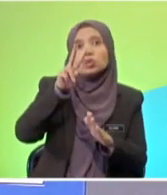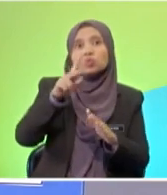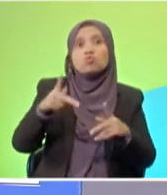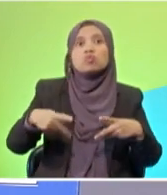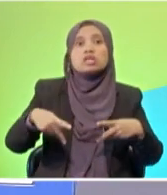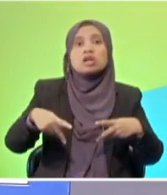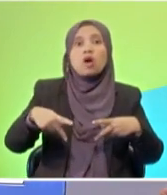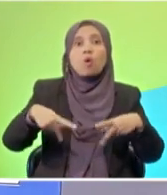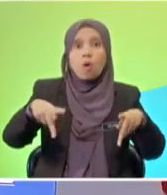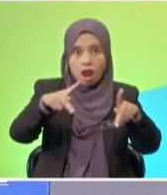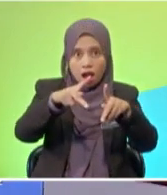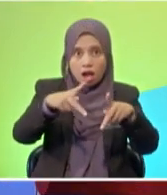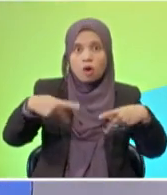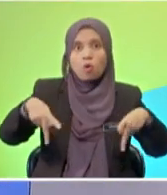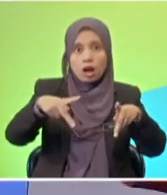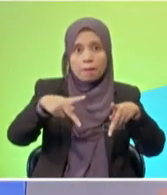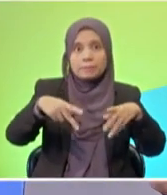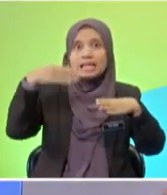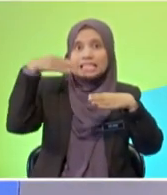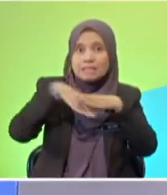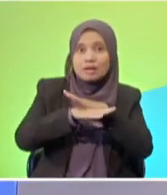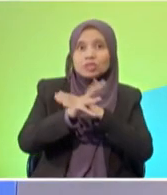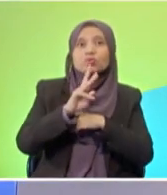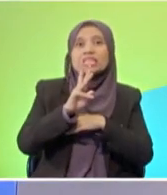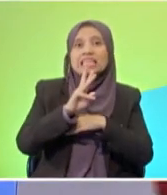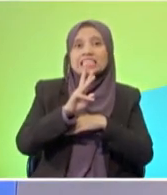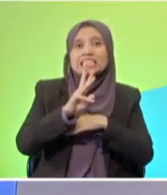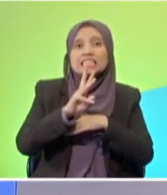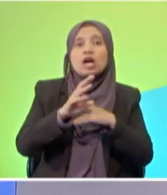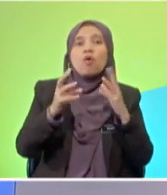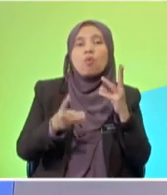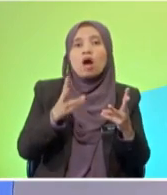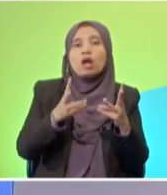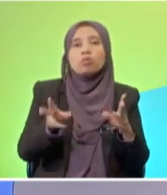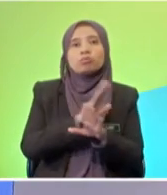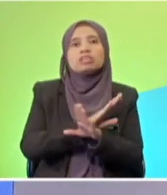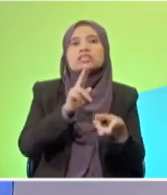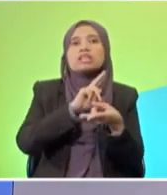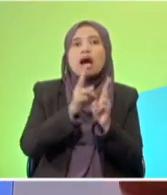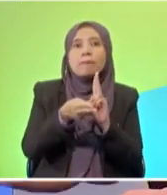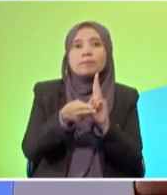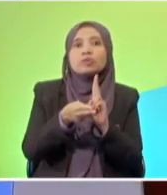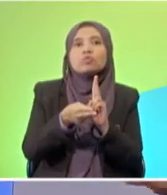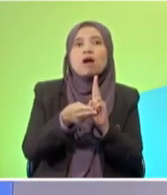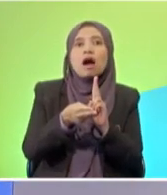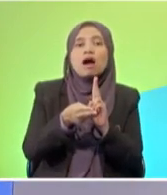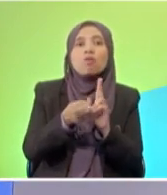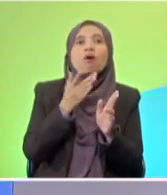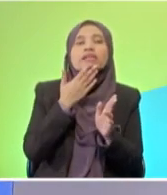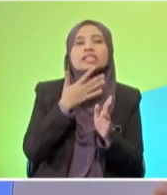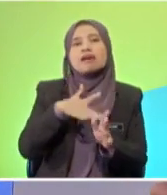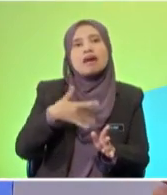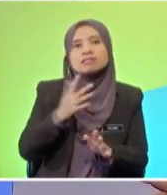tadi dimasukin najis ke dalamnya walaupun tidak berubah sifat air Oke